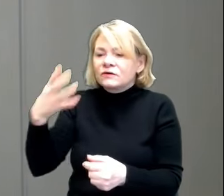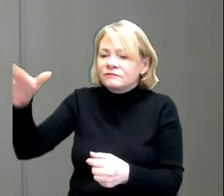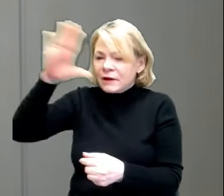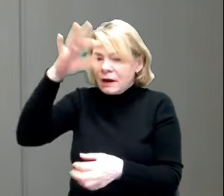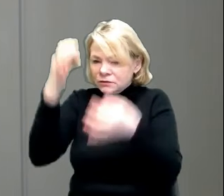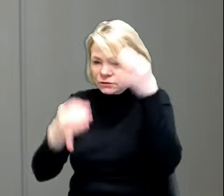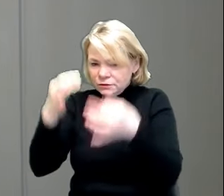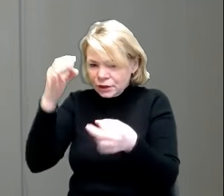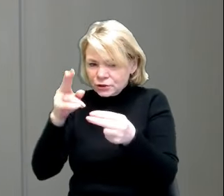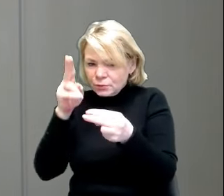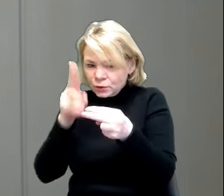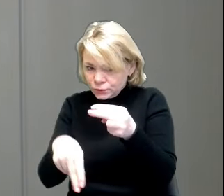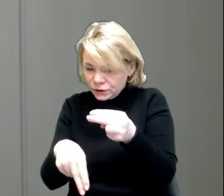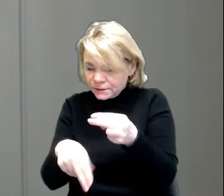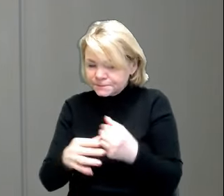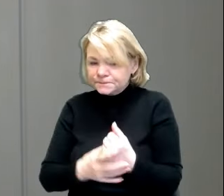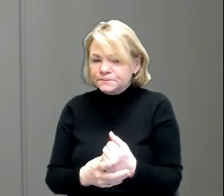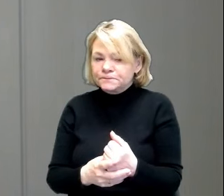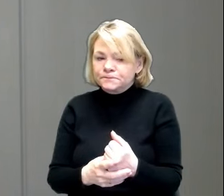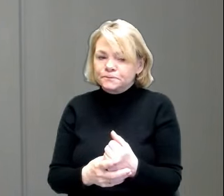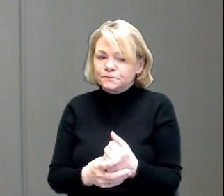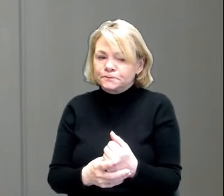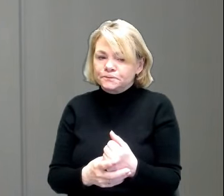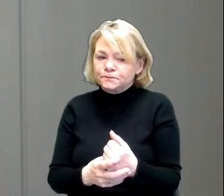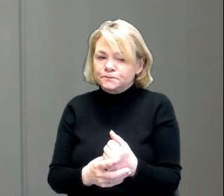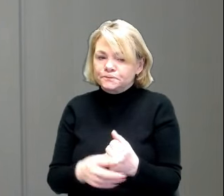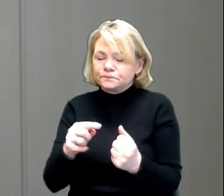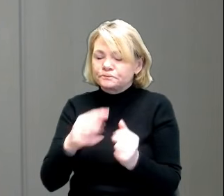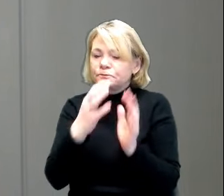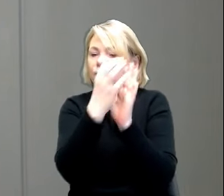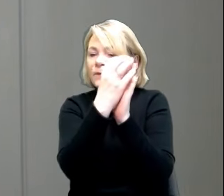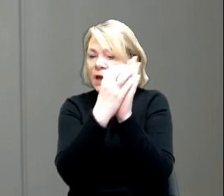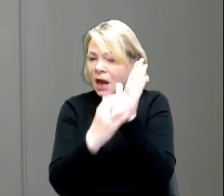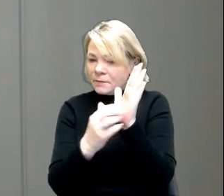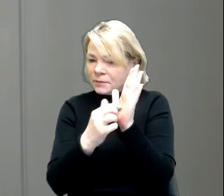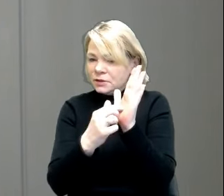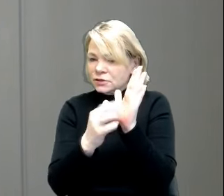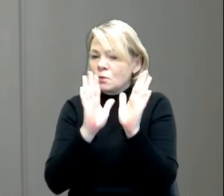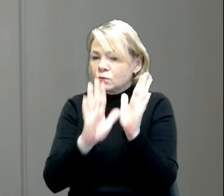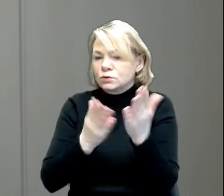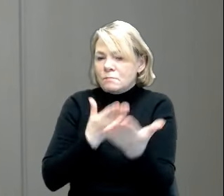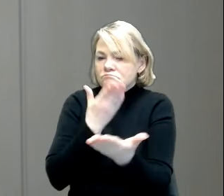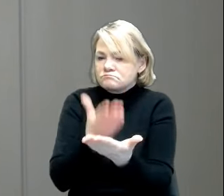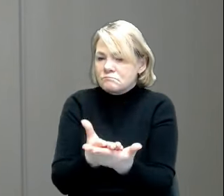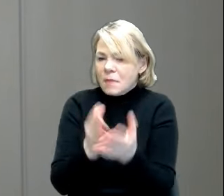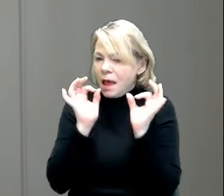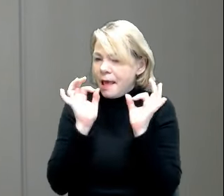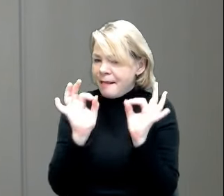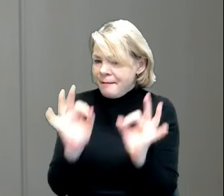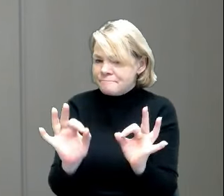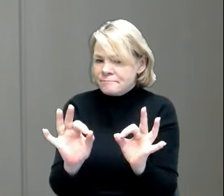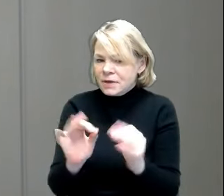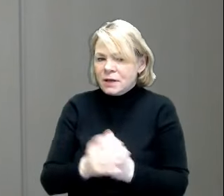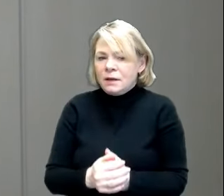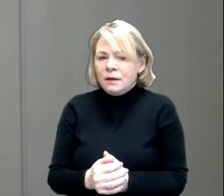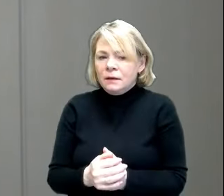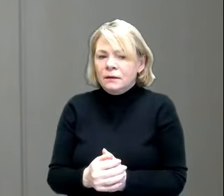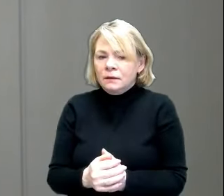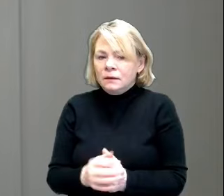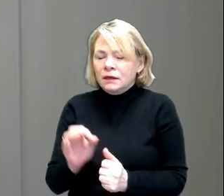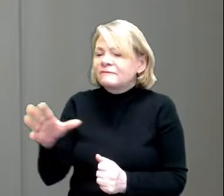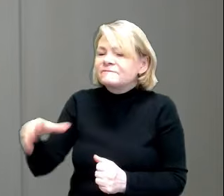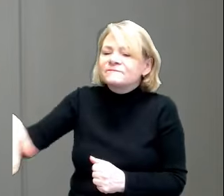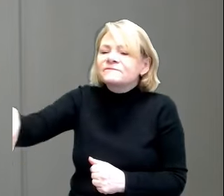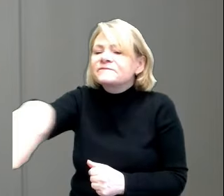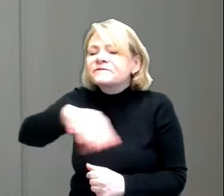ir kuriame aprašas bus pateiktas toks kad visi sportines veiklas